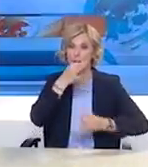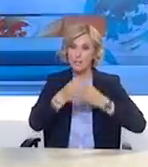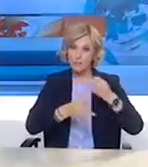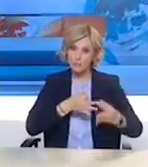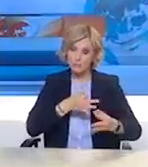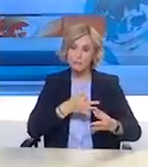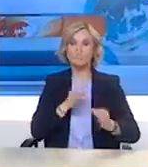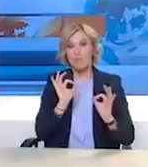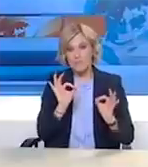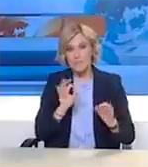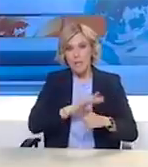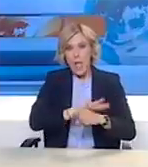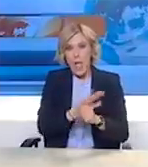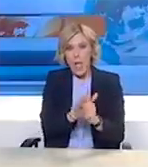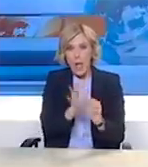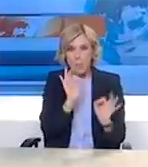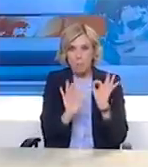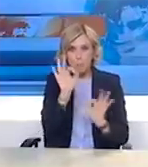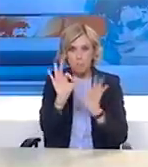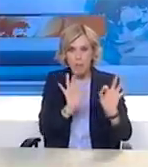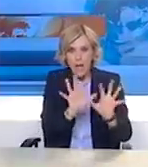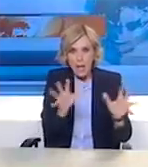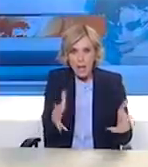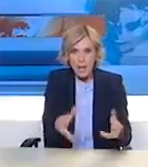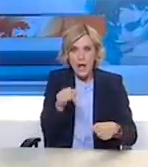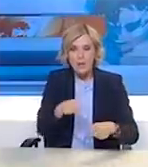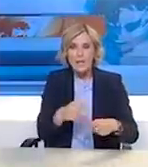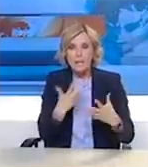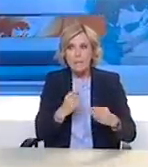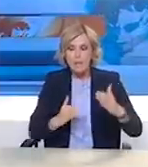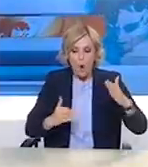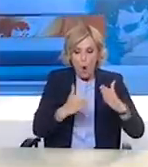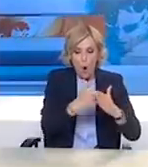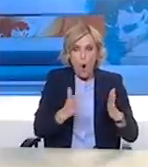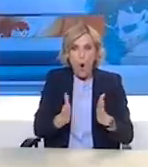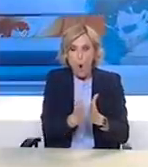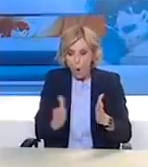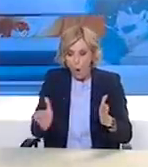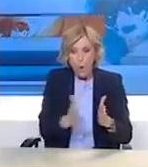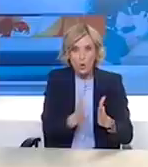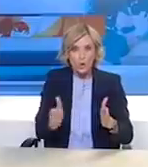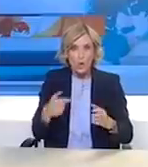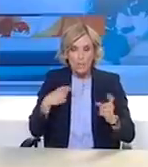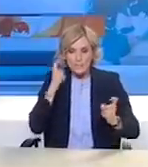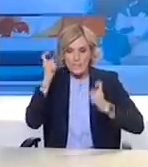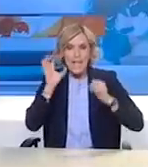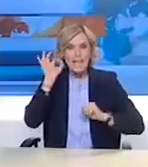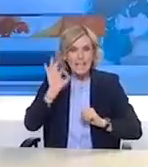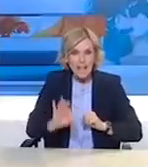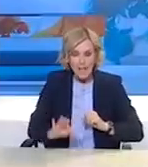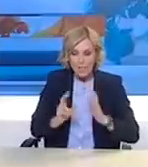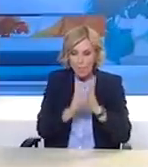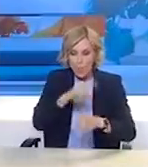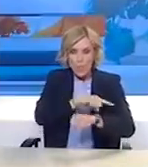από την επιδημιολογική εικόνα που έχουμε, τα πάντα παραμένουν οριακά. Τα δεδομένα τα σταθμίζουμε πλέον σε 12-ωρη βάση. Δεν